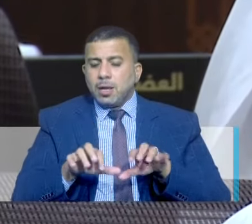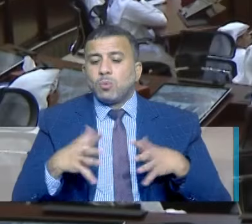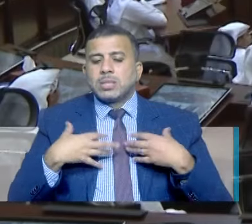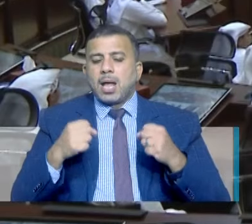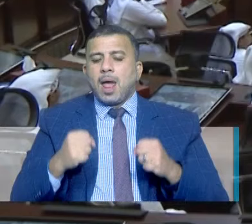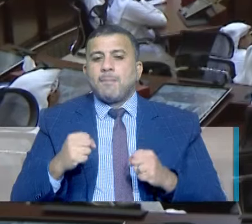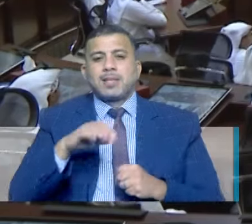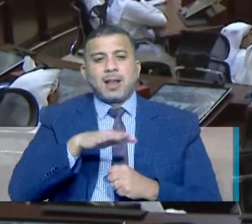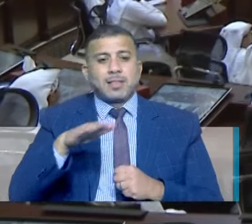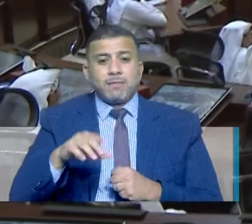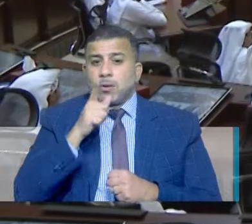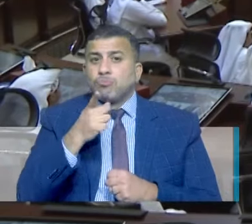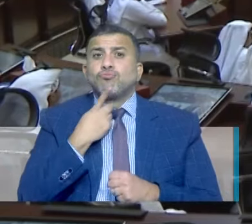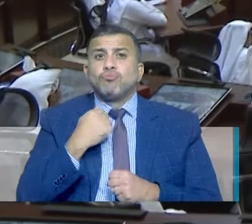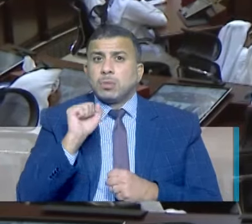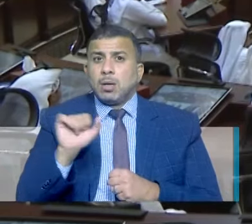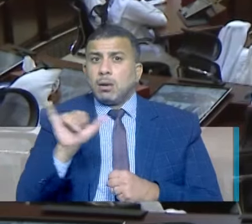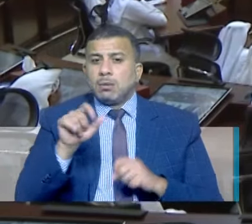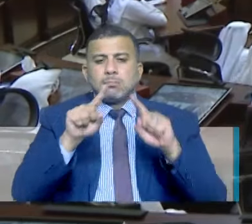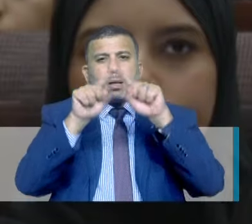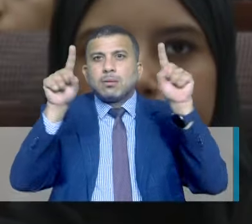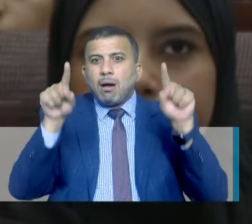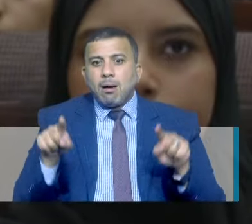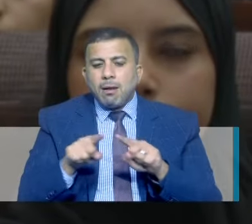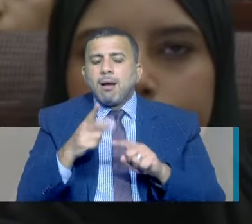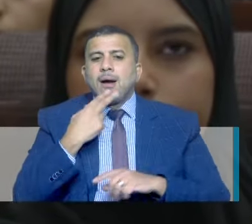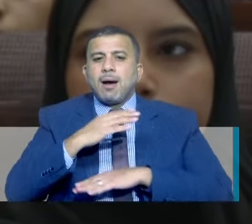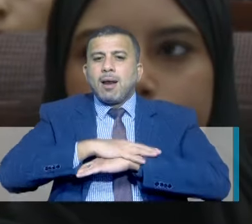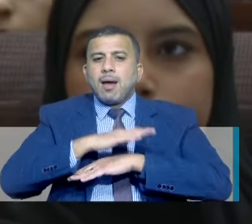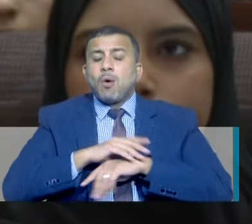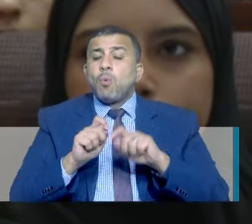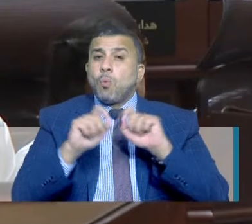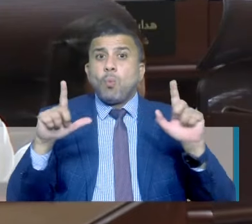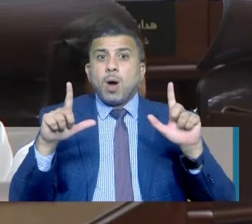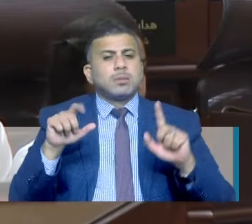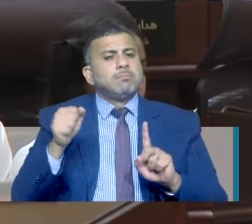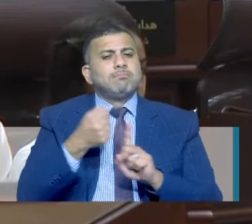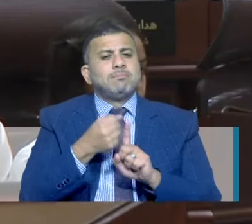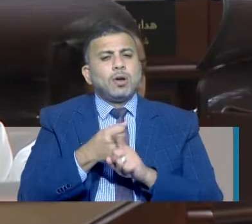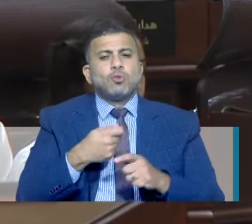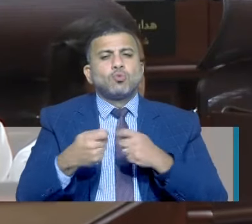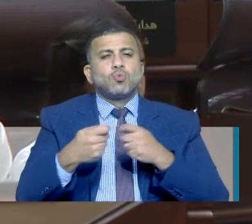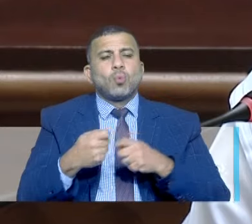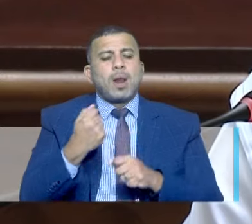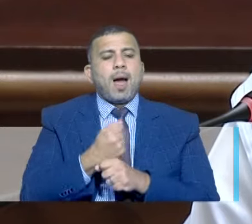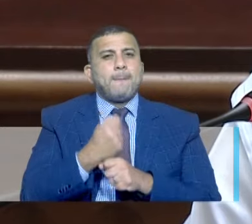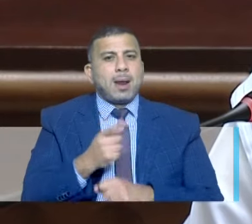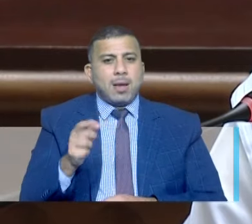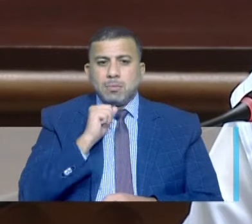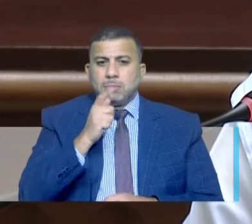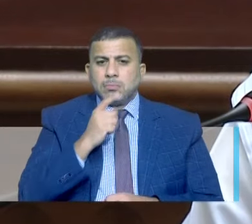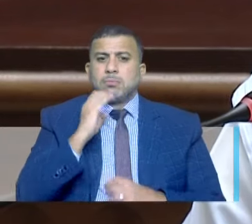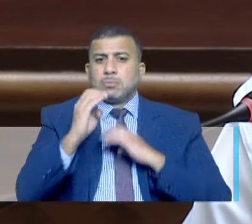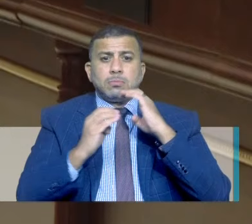الطفل، والحاجة لإطار أخلاقي واضح للذكاء الاصطناعي وأثره على سوق العمل. وفي